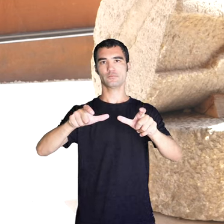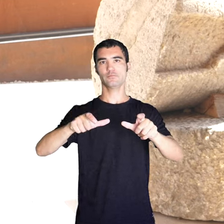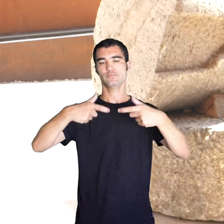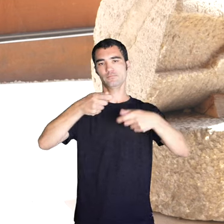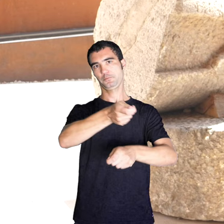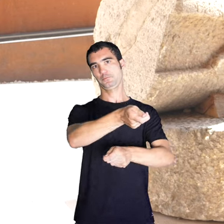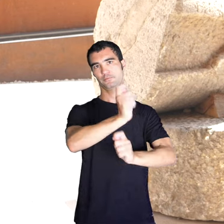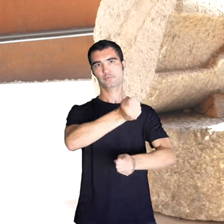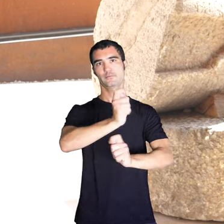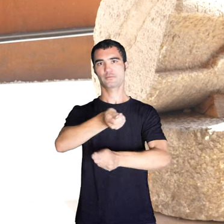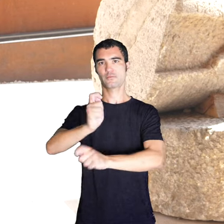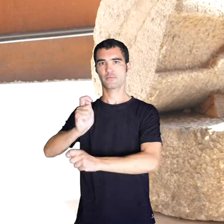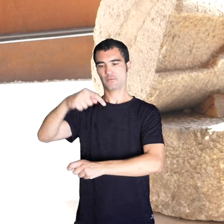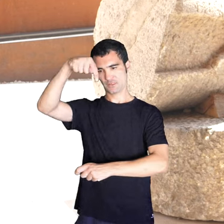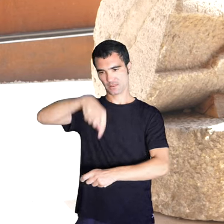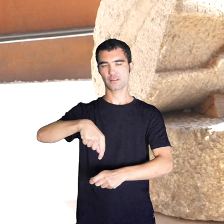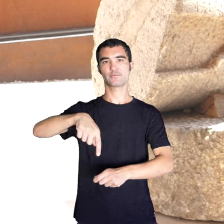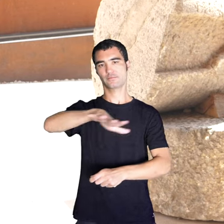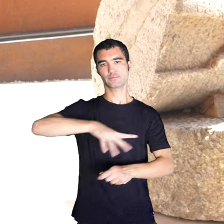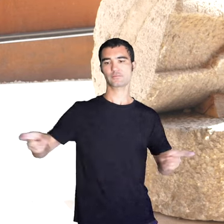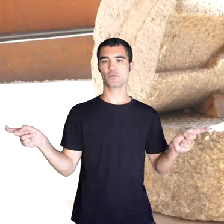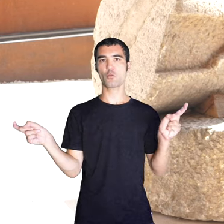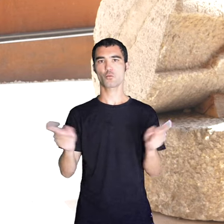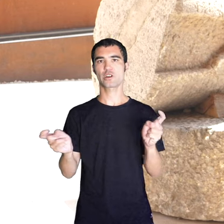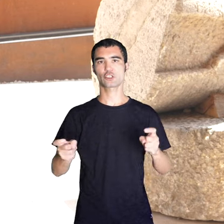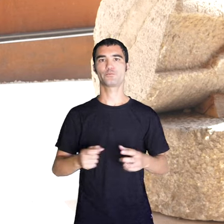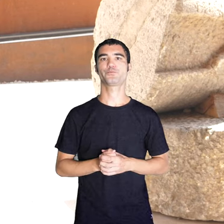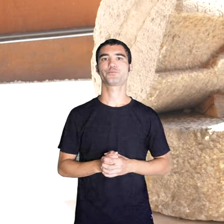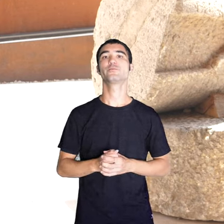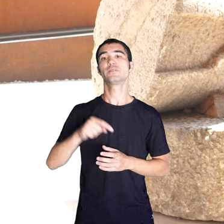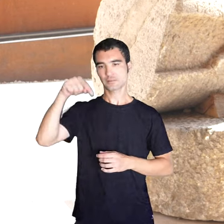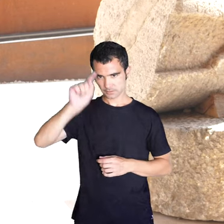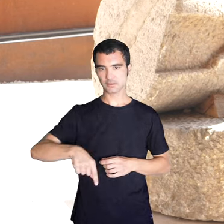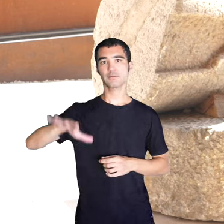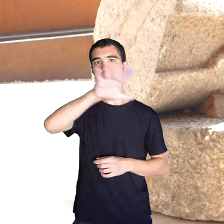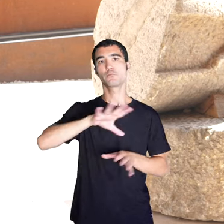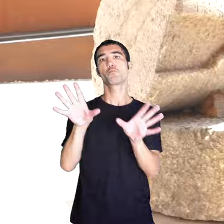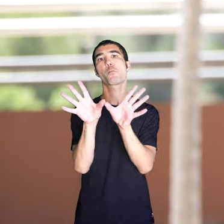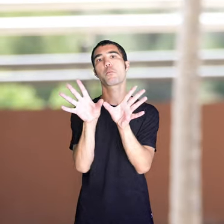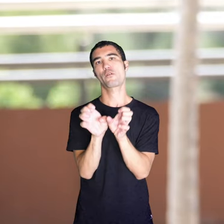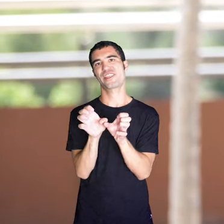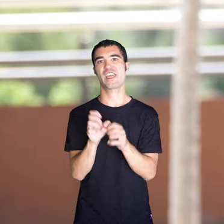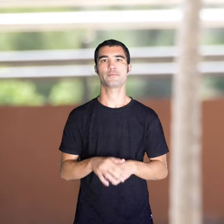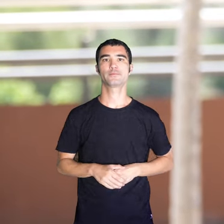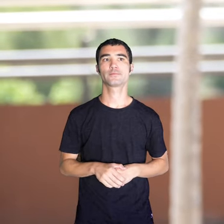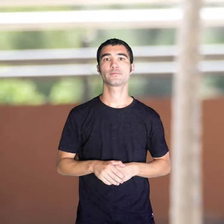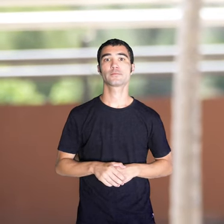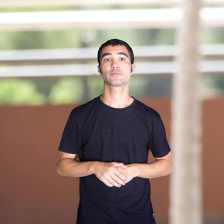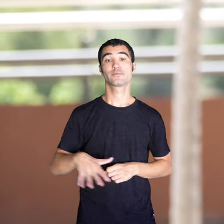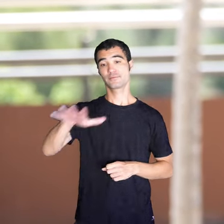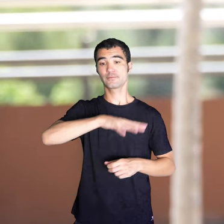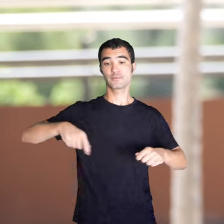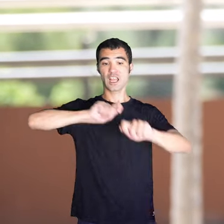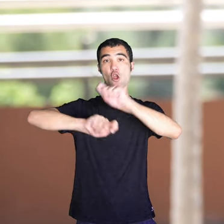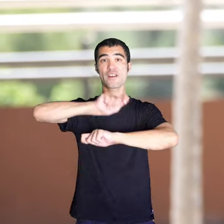de la pesca en esport i a la província, diríem. La cofradía de Solla se